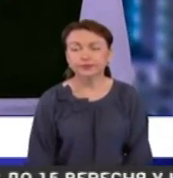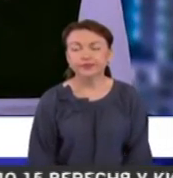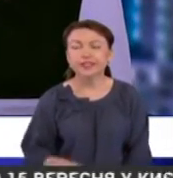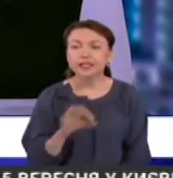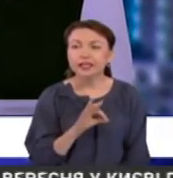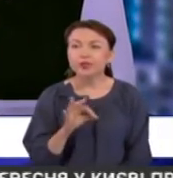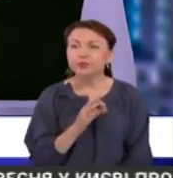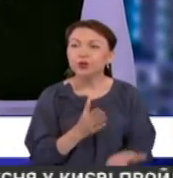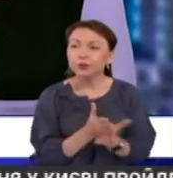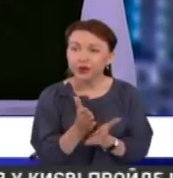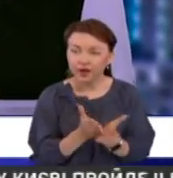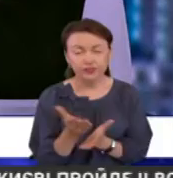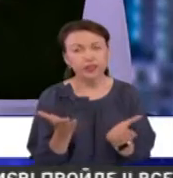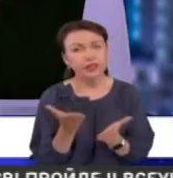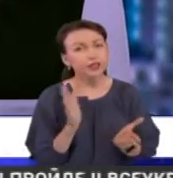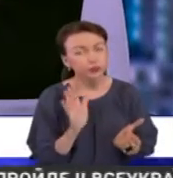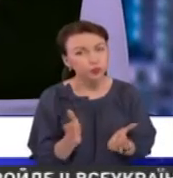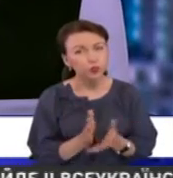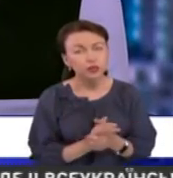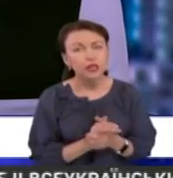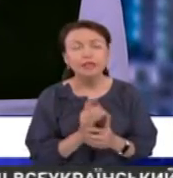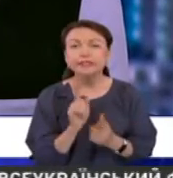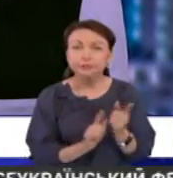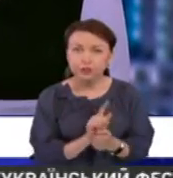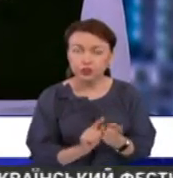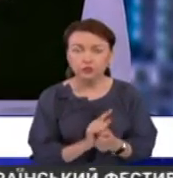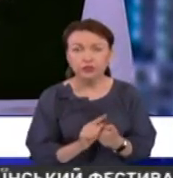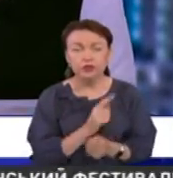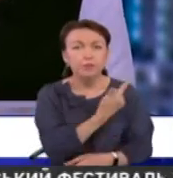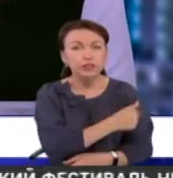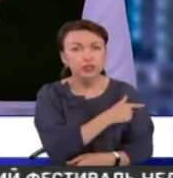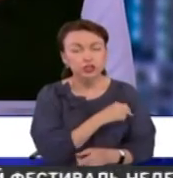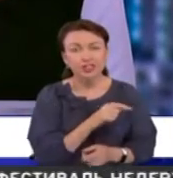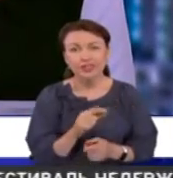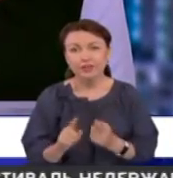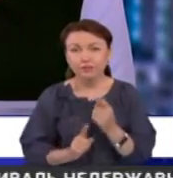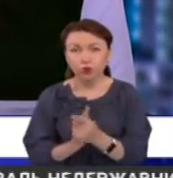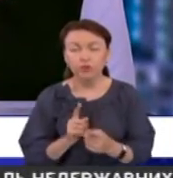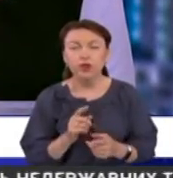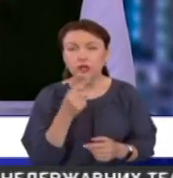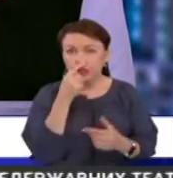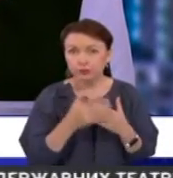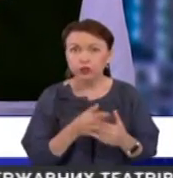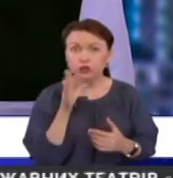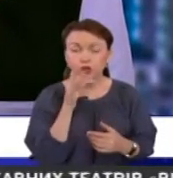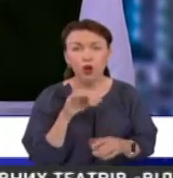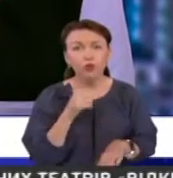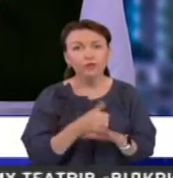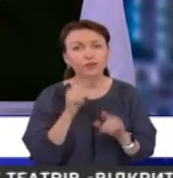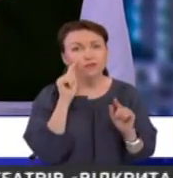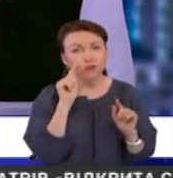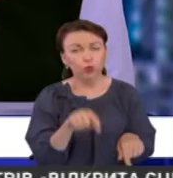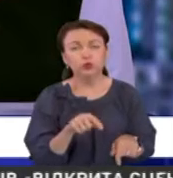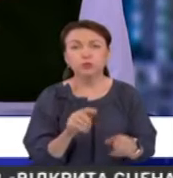про ті направлення, які будуть саме змінювати в медичній реформі найближчим часом, головним фокусом програми